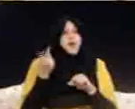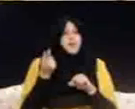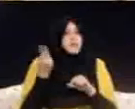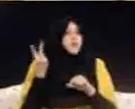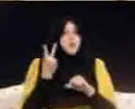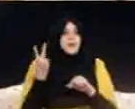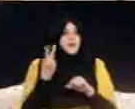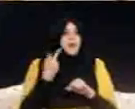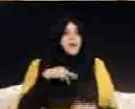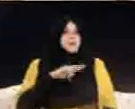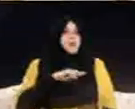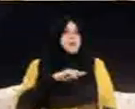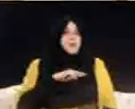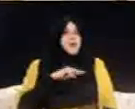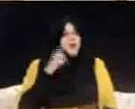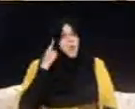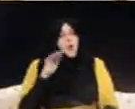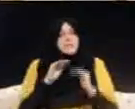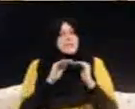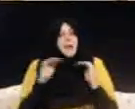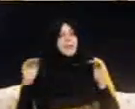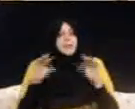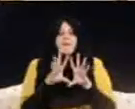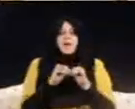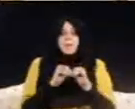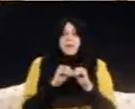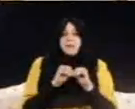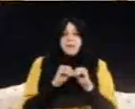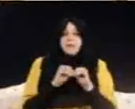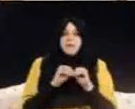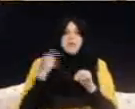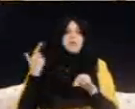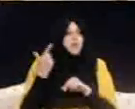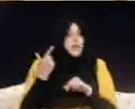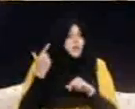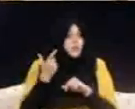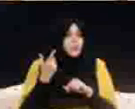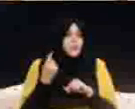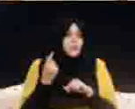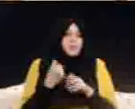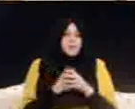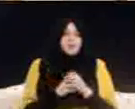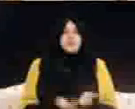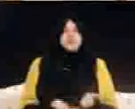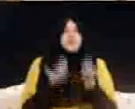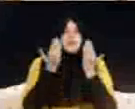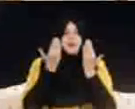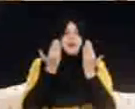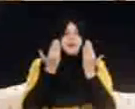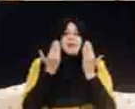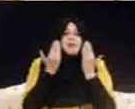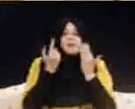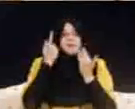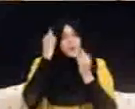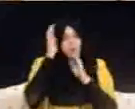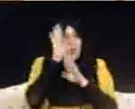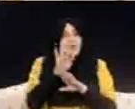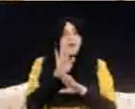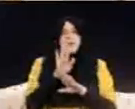أن يتعاونا من أجل تحقيق هذا الاستقرار. والسائل طلب دعاء، إن شاء الله ربي